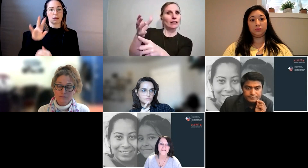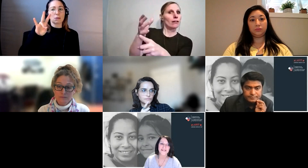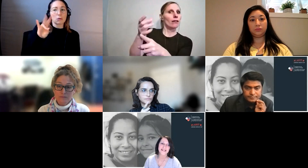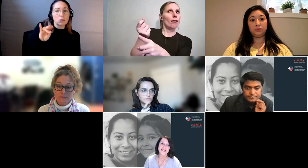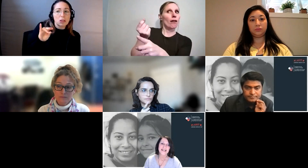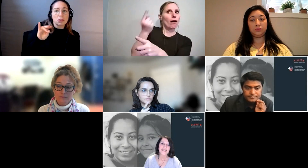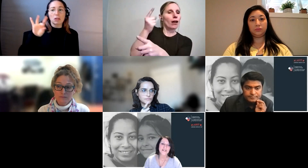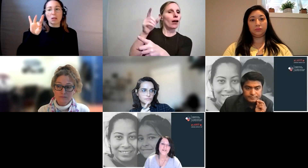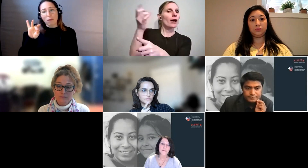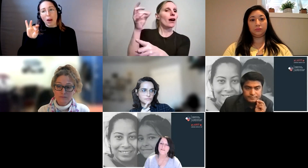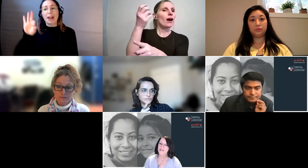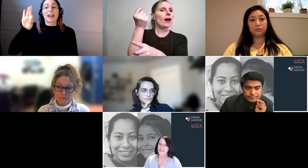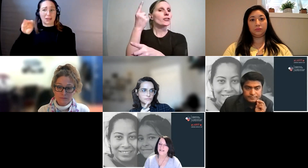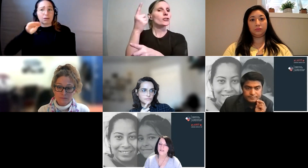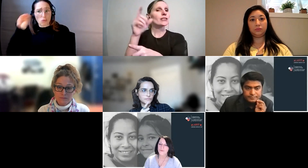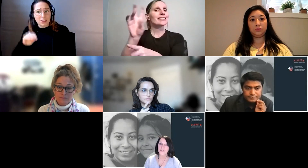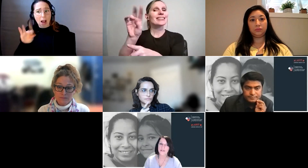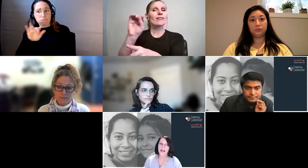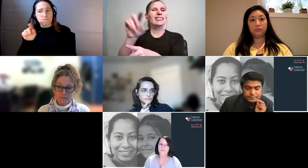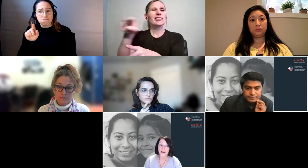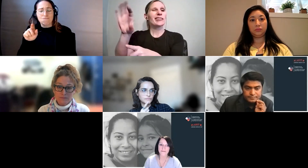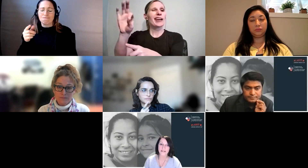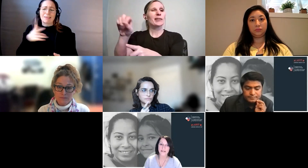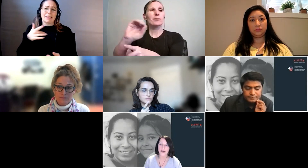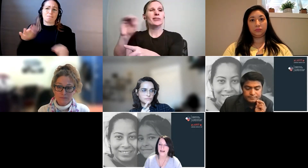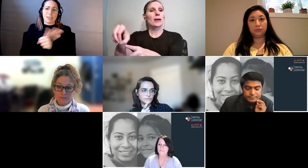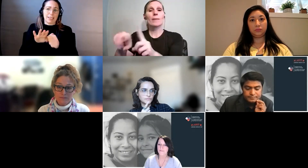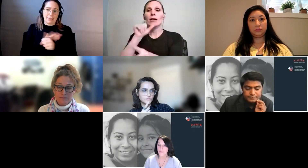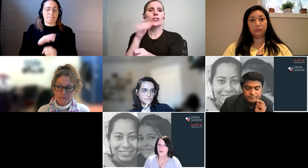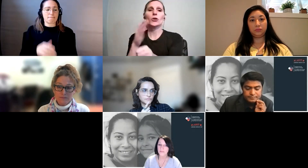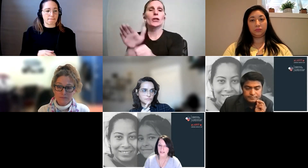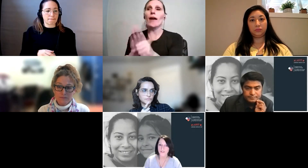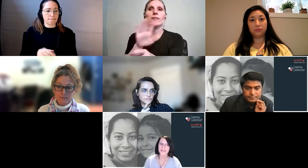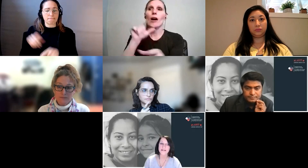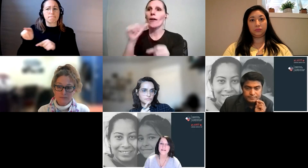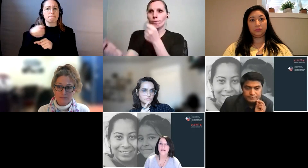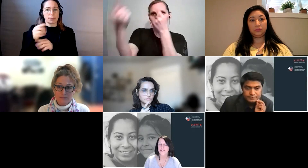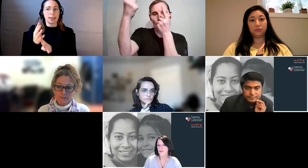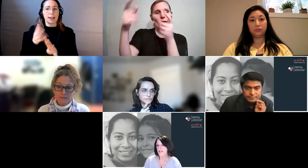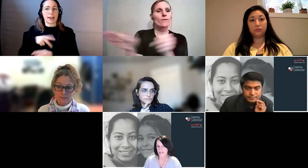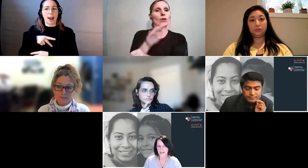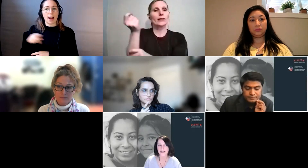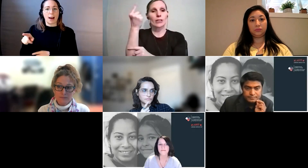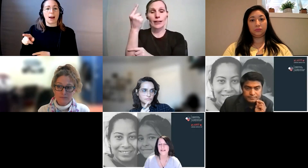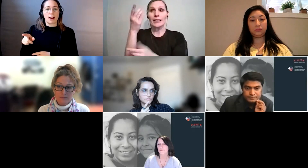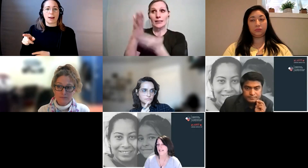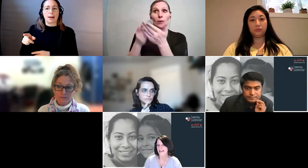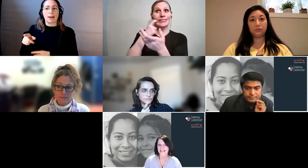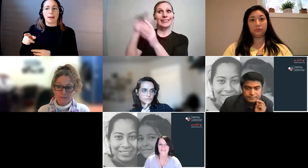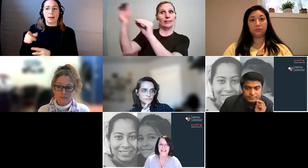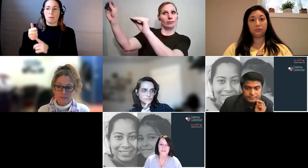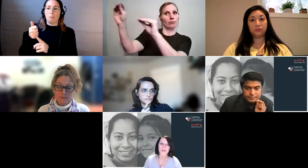90%, souvent, ce n'est pas suffisant. Donc, quelques-uns de nos clients, ils arrivaient de leur pays